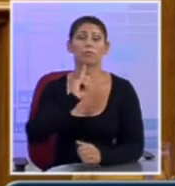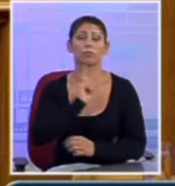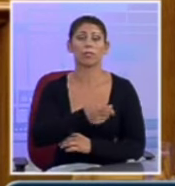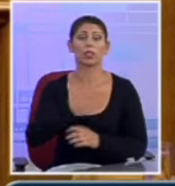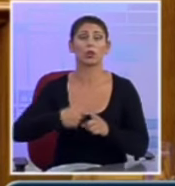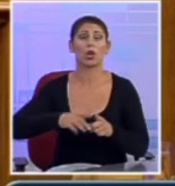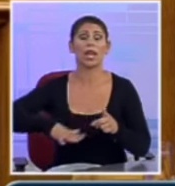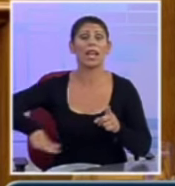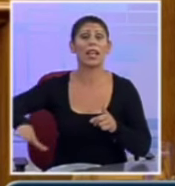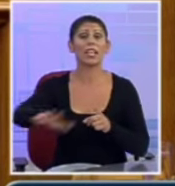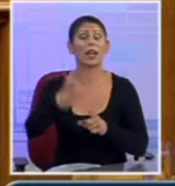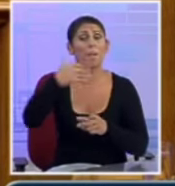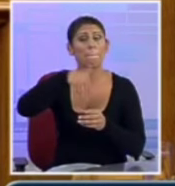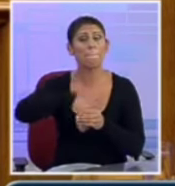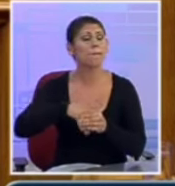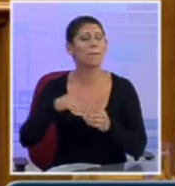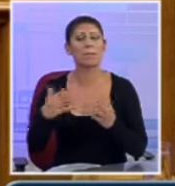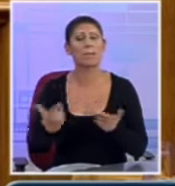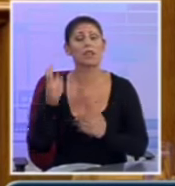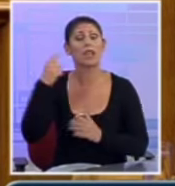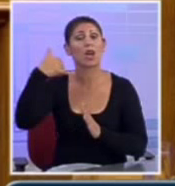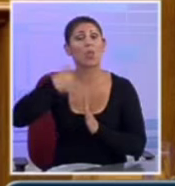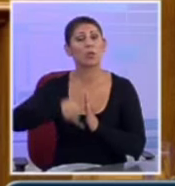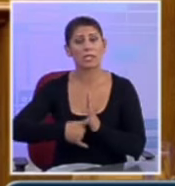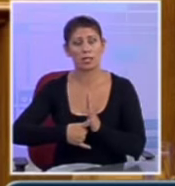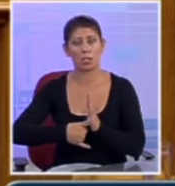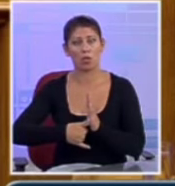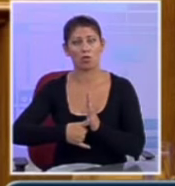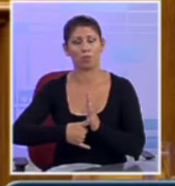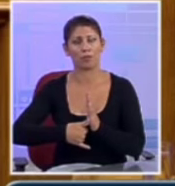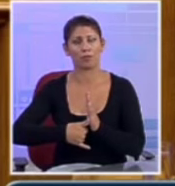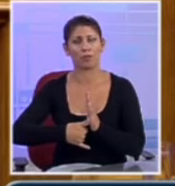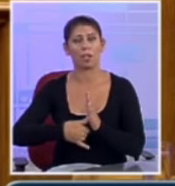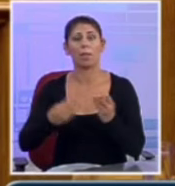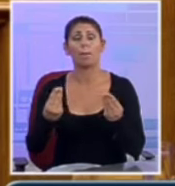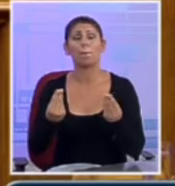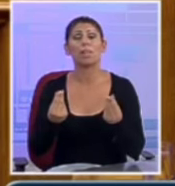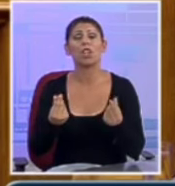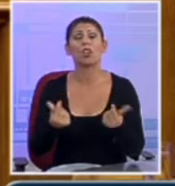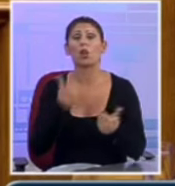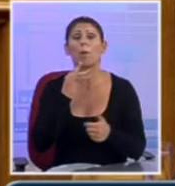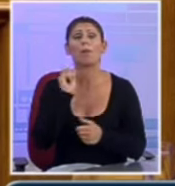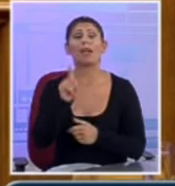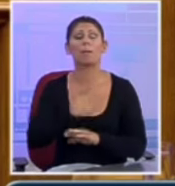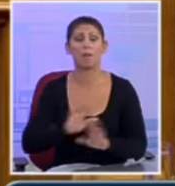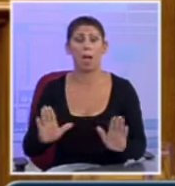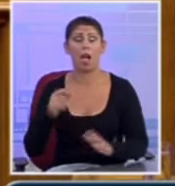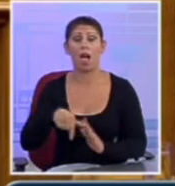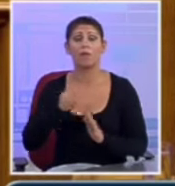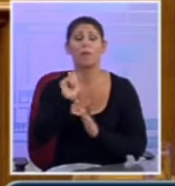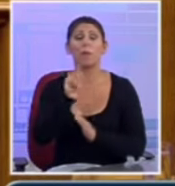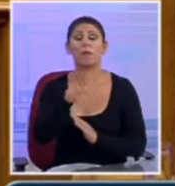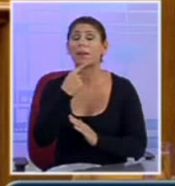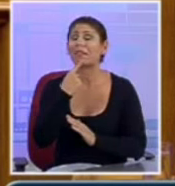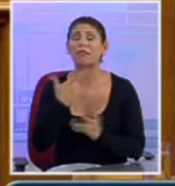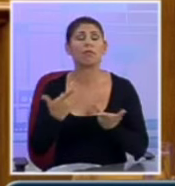του ελληνικού λαού περιέχει ένα ουσιαστικό ποιοτικό μήνυμα. Ένα μήνυμα που